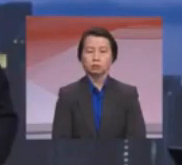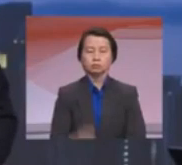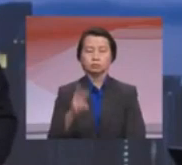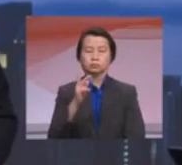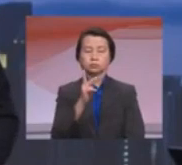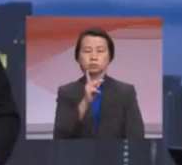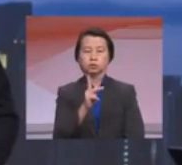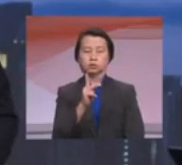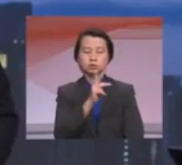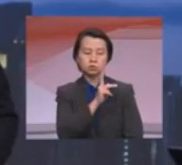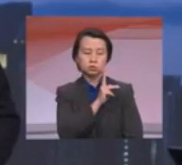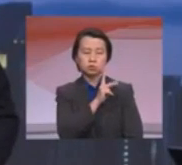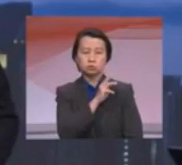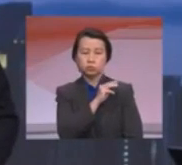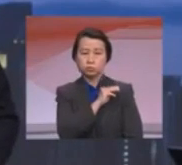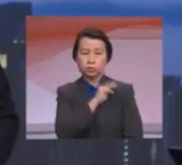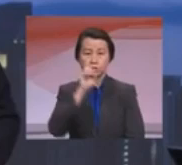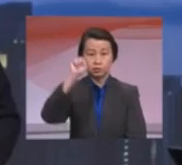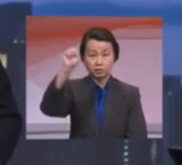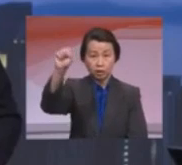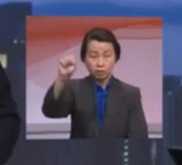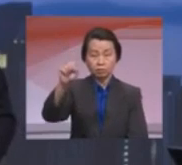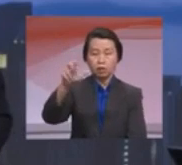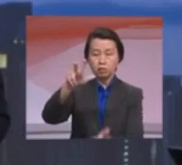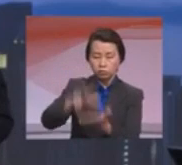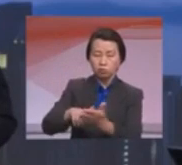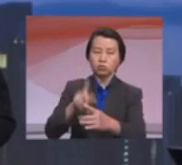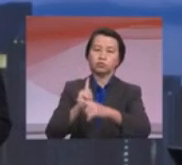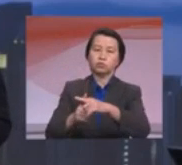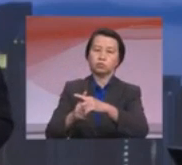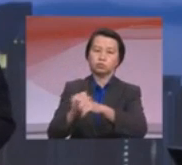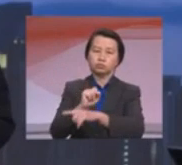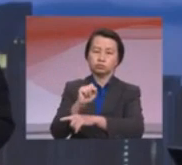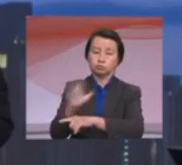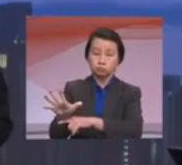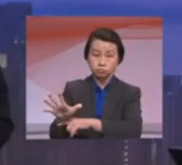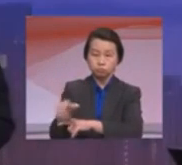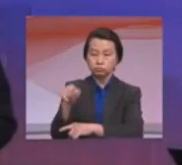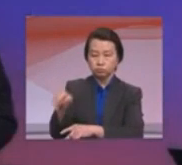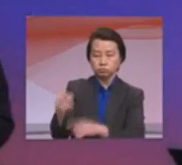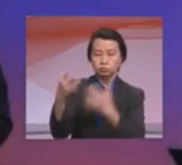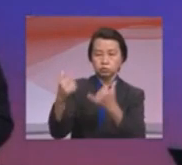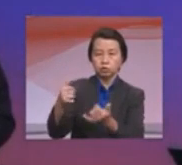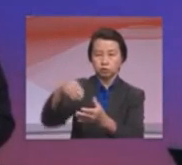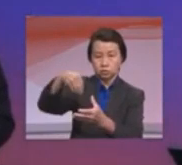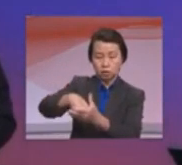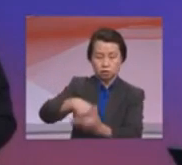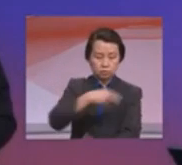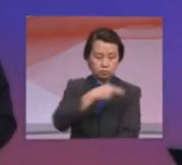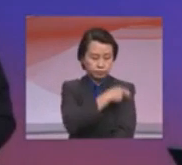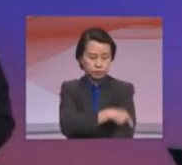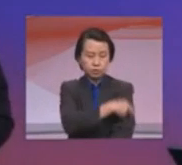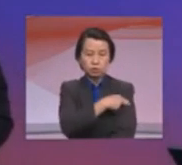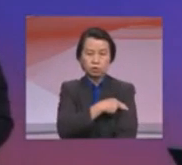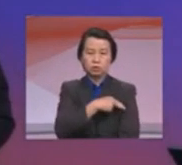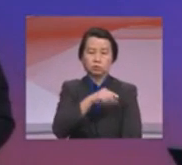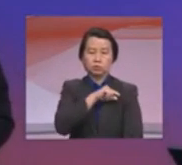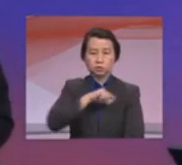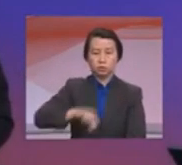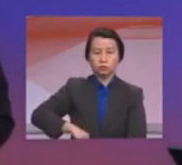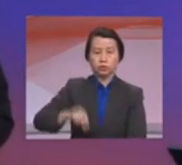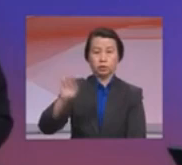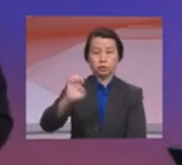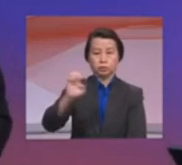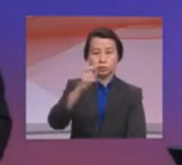Ketua Menteri Sabah Datuk Seri Panglima Haji Jin Noor disahkan positif COVID-19 dan kini dirawat di Hospital Queen Elizabeth Kota